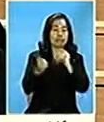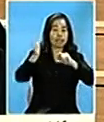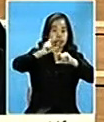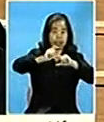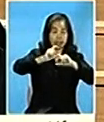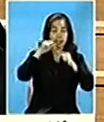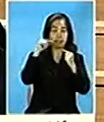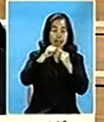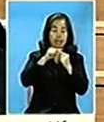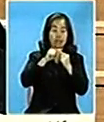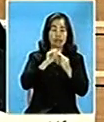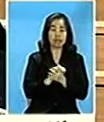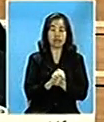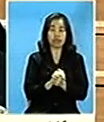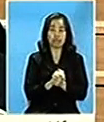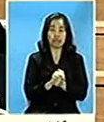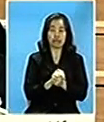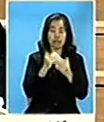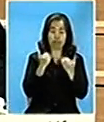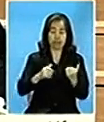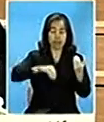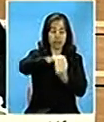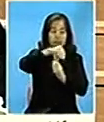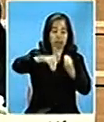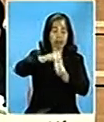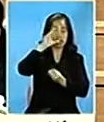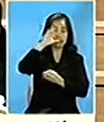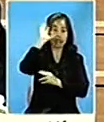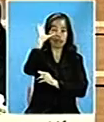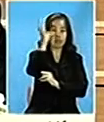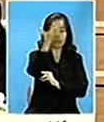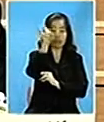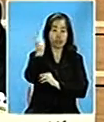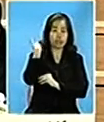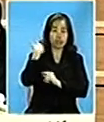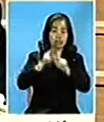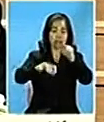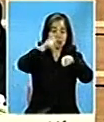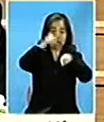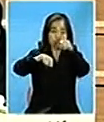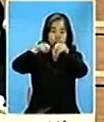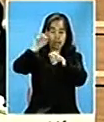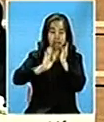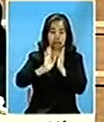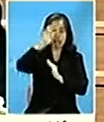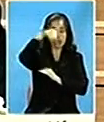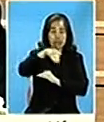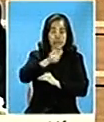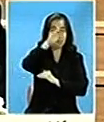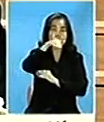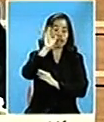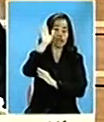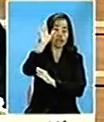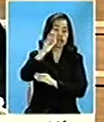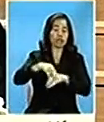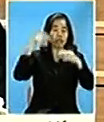ะครับในสถานการณ์ที่ภาวะเศรษฐกิจโลกยังมีความน่าเป็นห่วงเศรษฐกิจของทางสเปนทาง